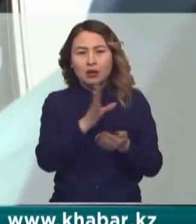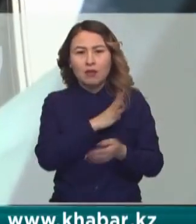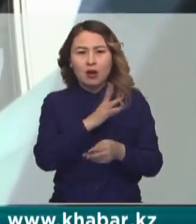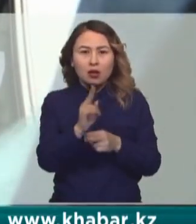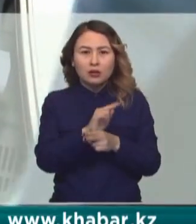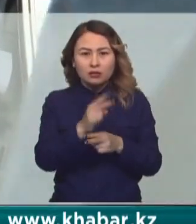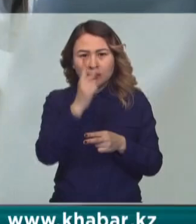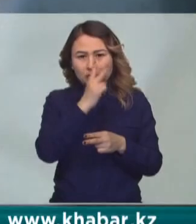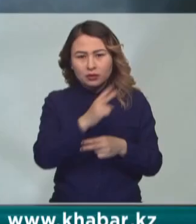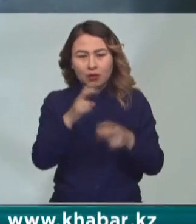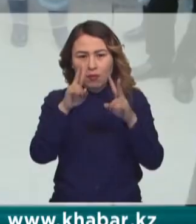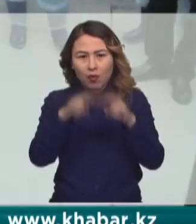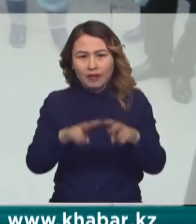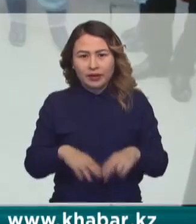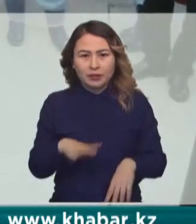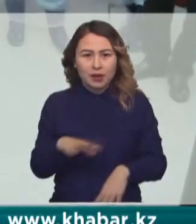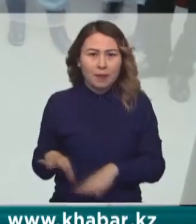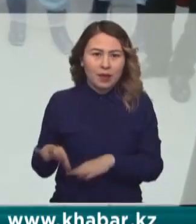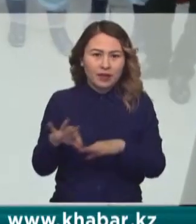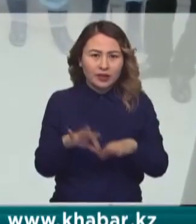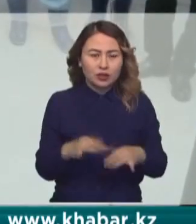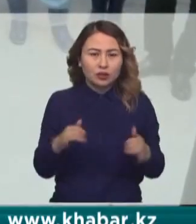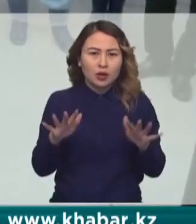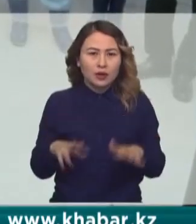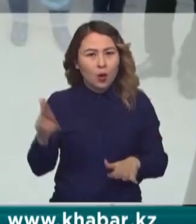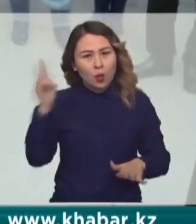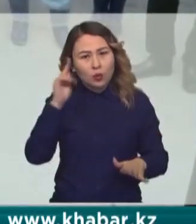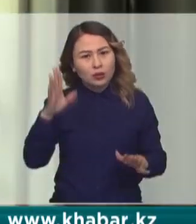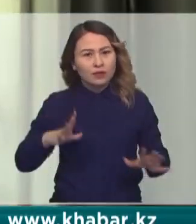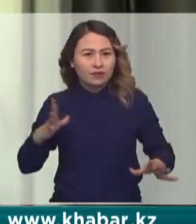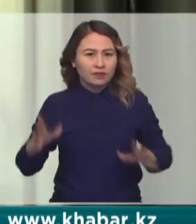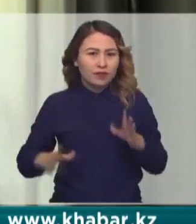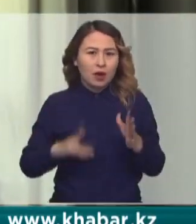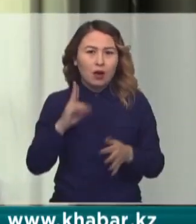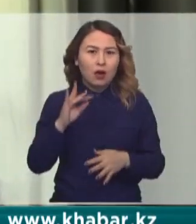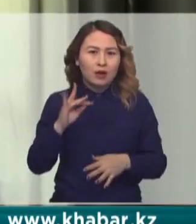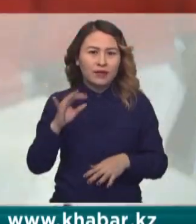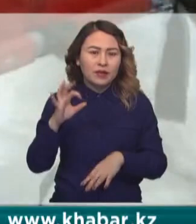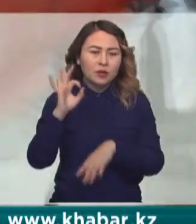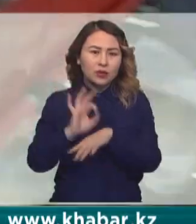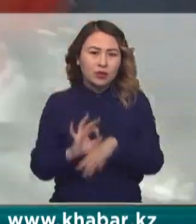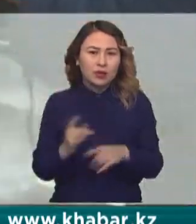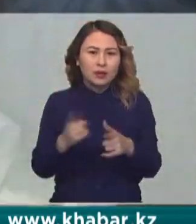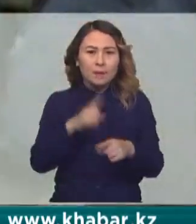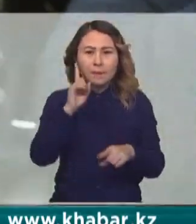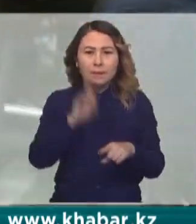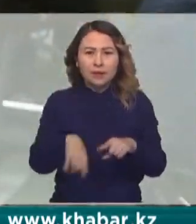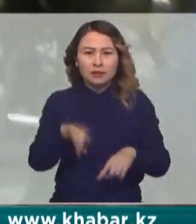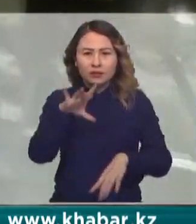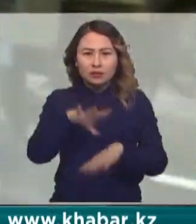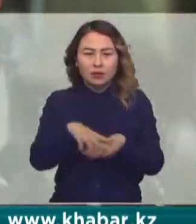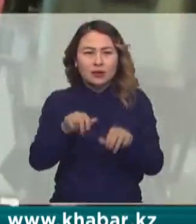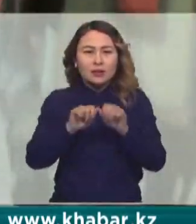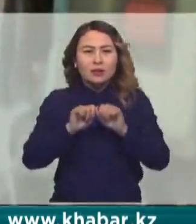қол тепловизорлармен тексерулер жүргізді. Мұндай оқу жаттығулар жалпы коронавирусты дер кезінде анықтауға және оның таралуын алдын